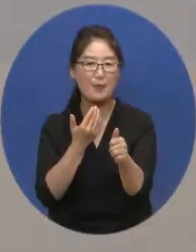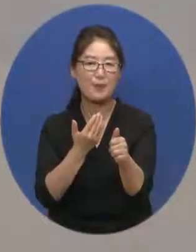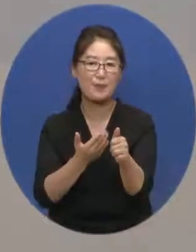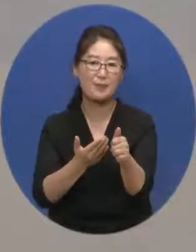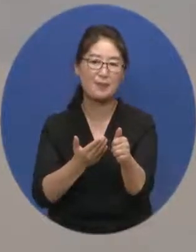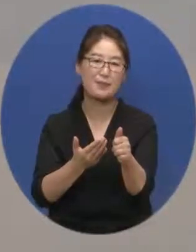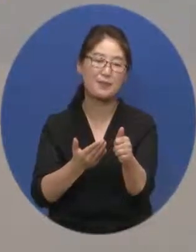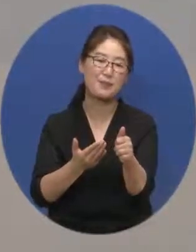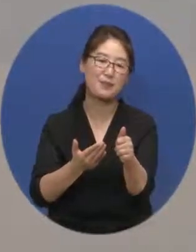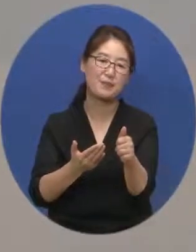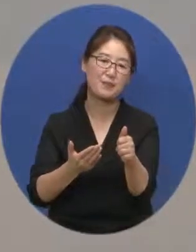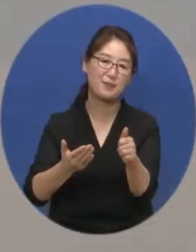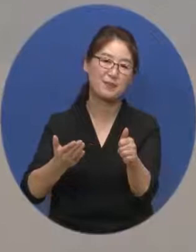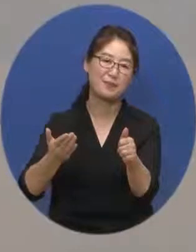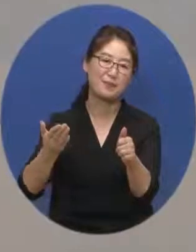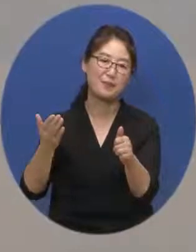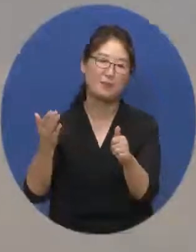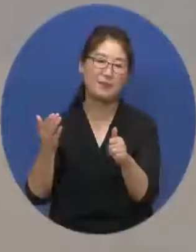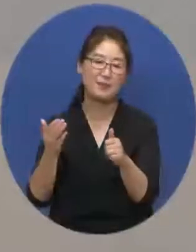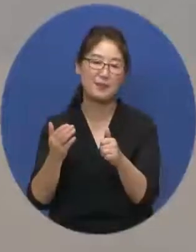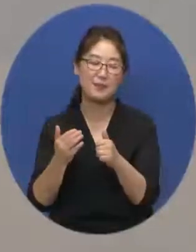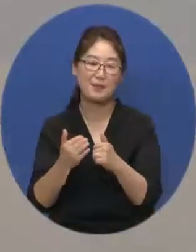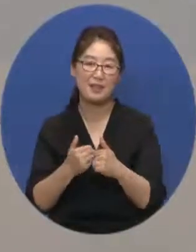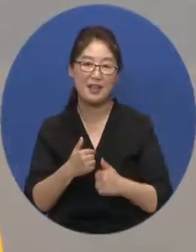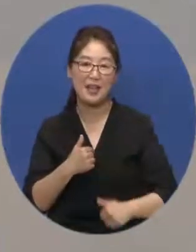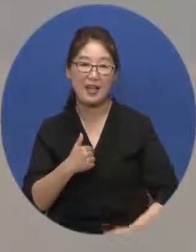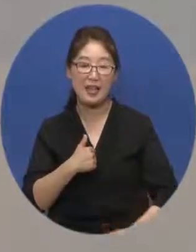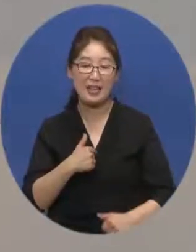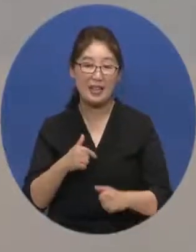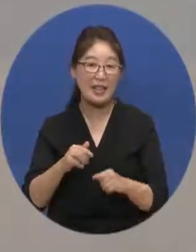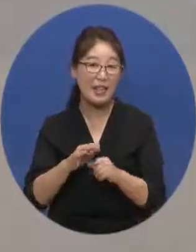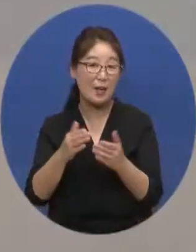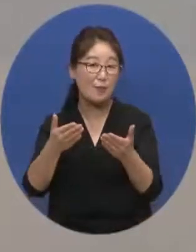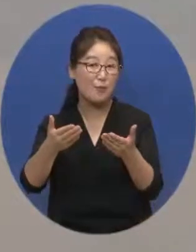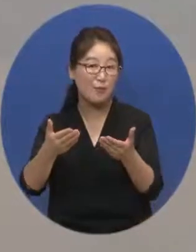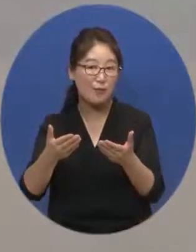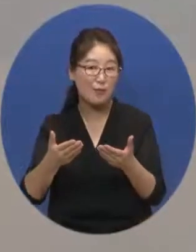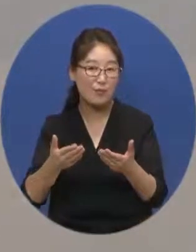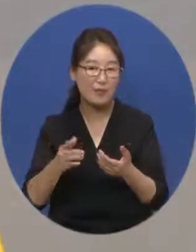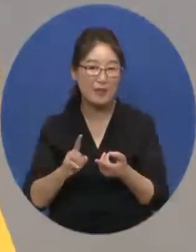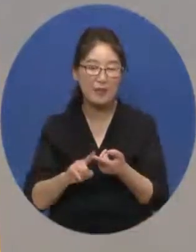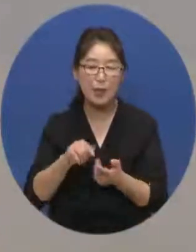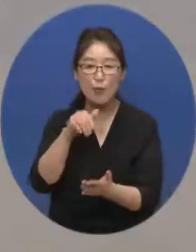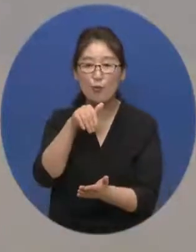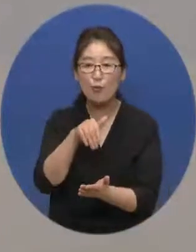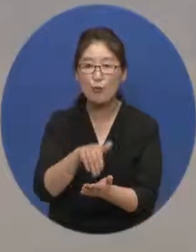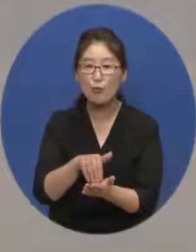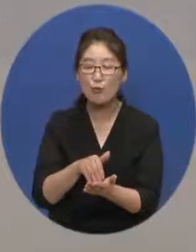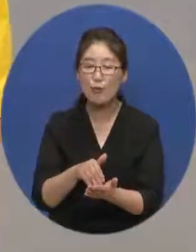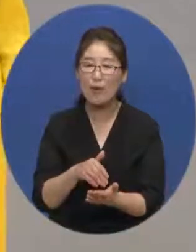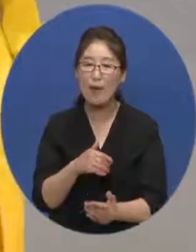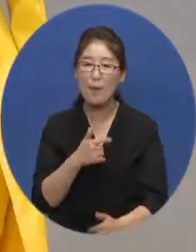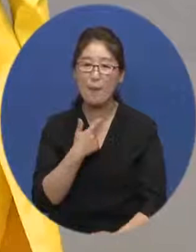물어보았다. 내게 온 걸 후회한 적 없지.